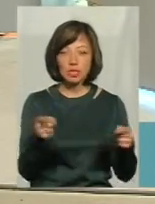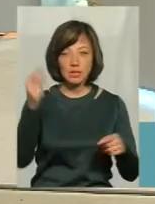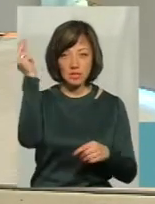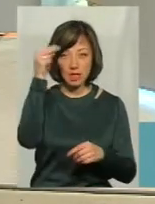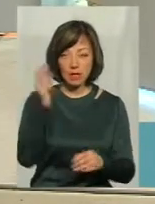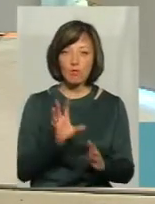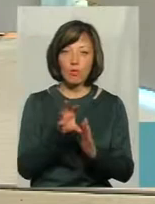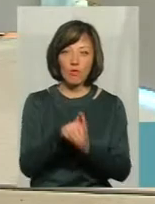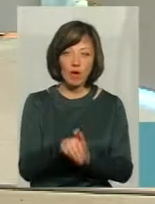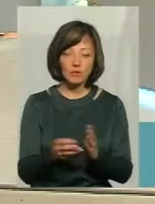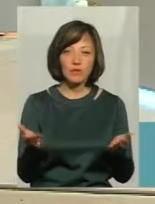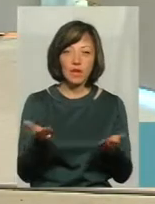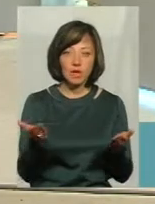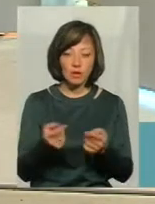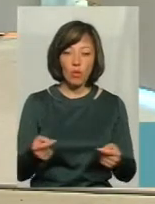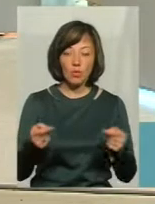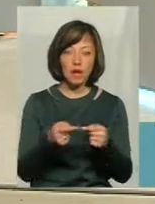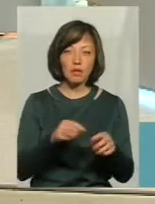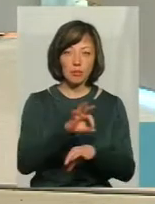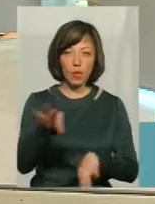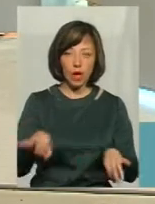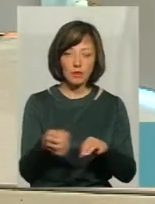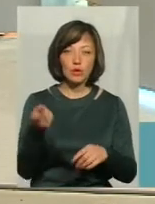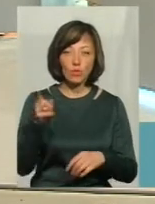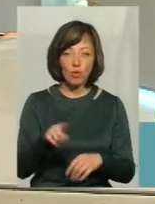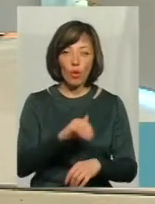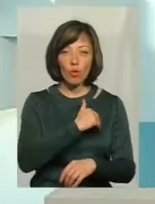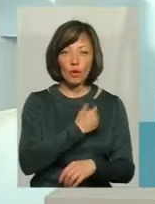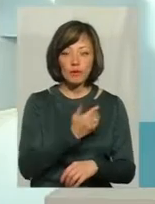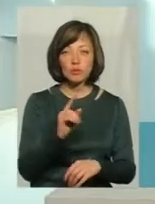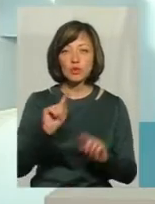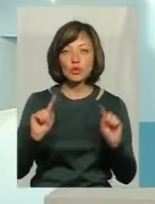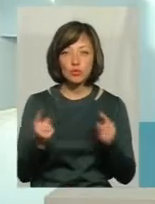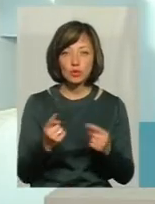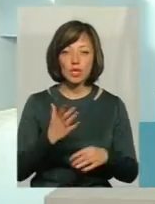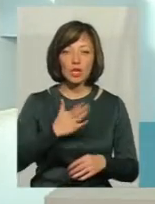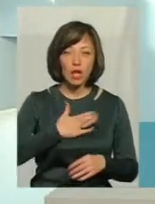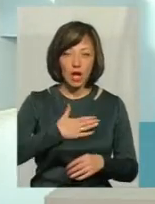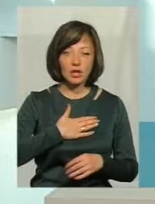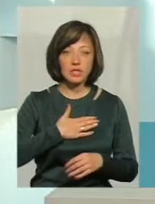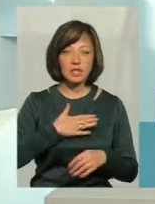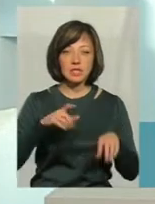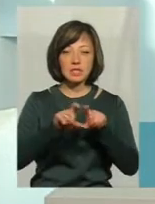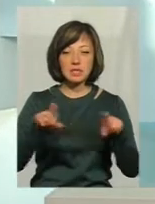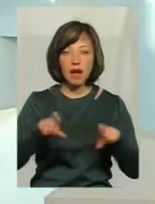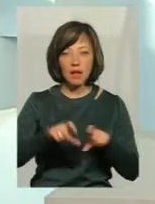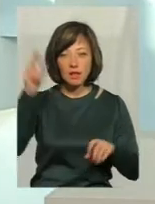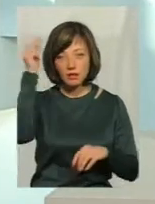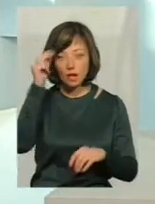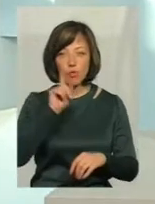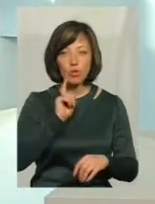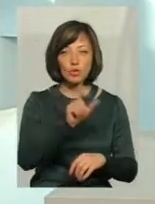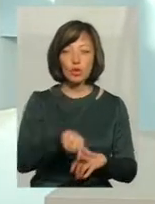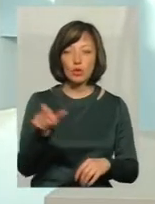вони впроваджувалися в якісь конкретні проекти. І тому от я хотів би дуже, щоб і наші там заклади навчальні, і ті молоді люди, які